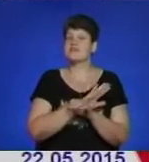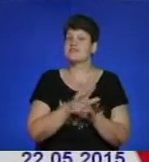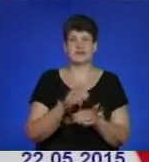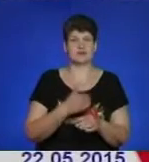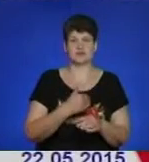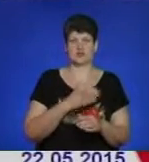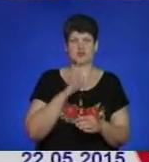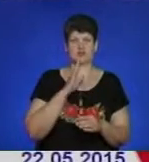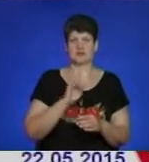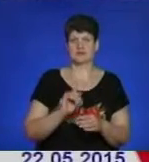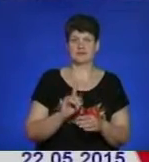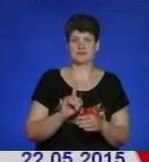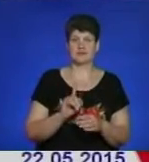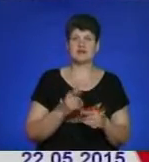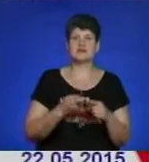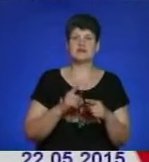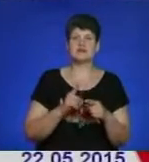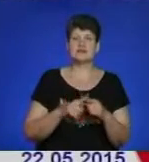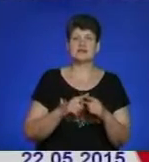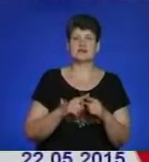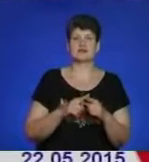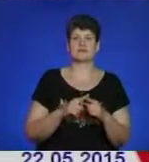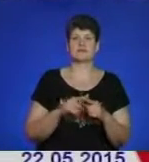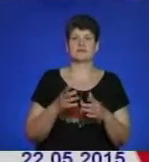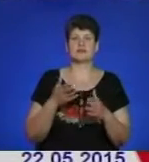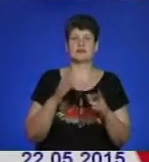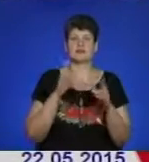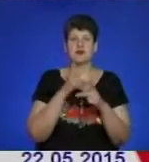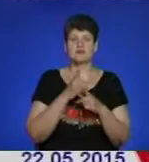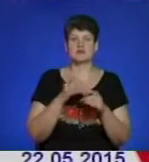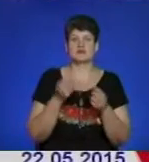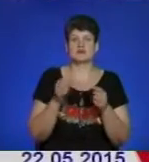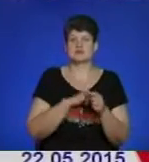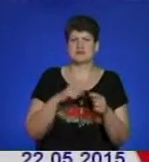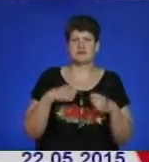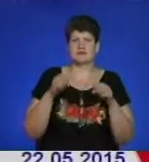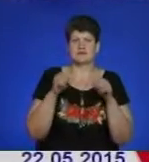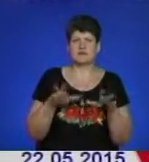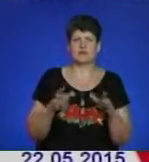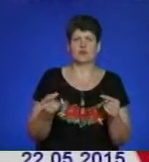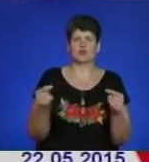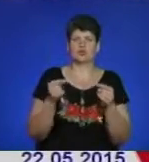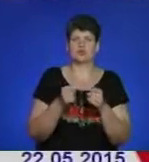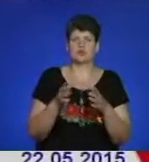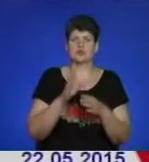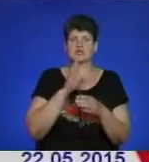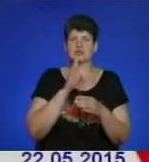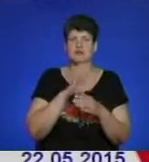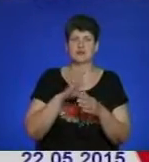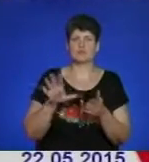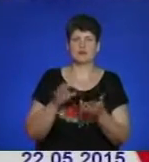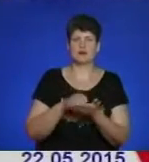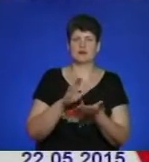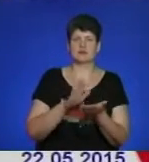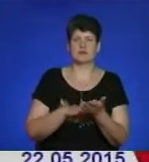жінки. Тобто це замерші вагітності, мимовільні викидні, неуточнені, це якщо жінка не знаходилась на обліку в